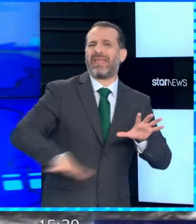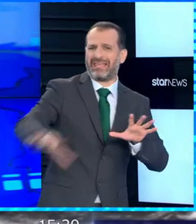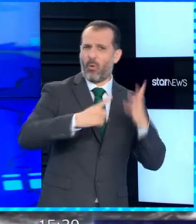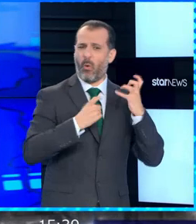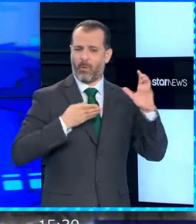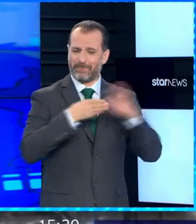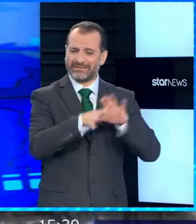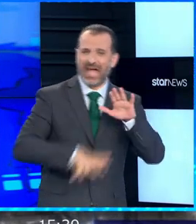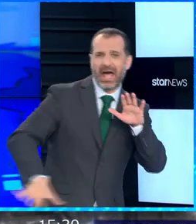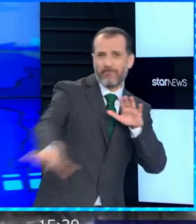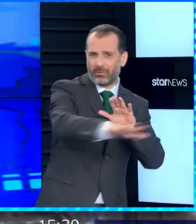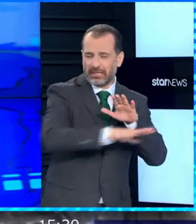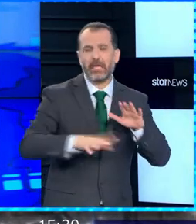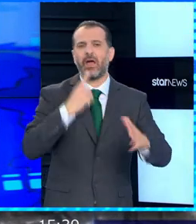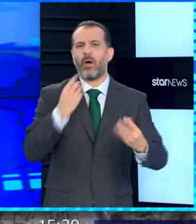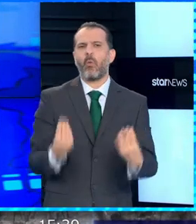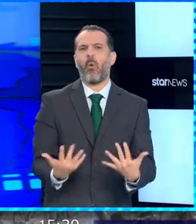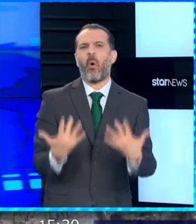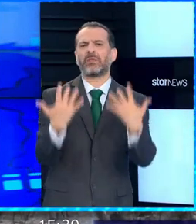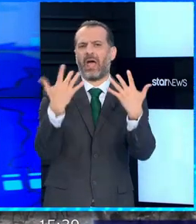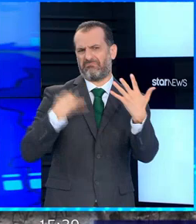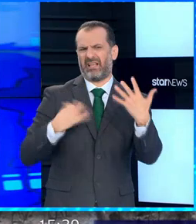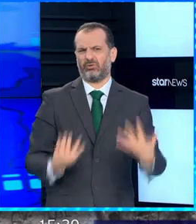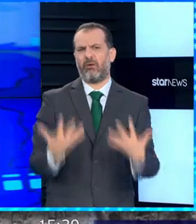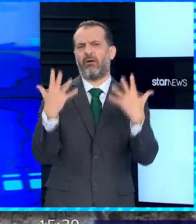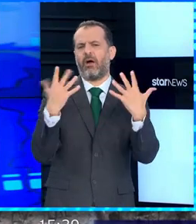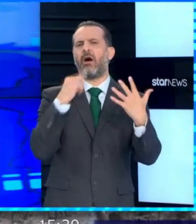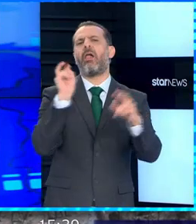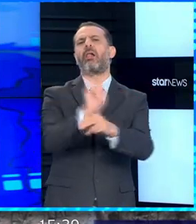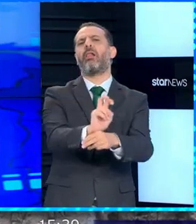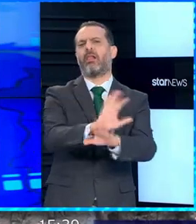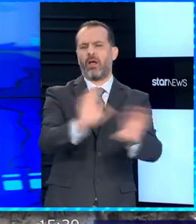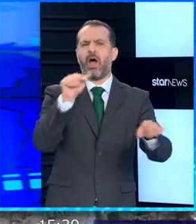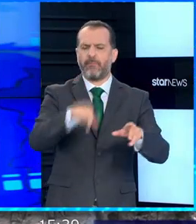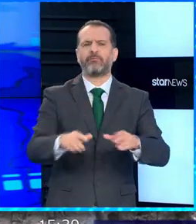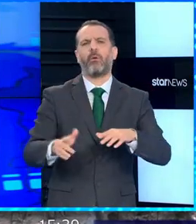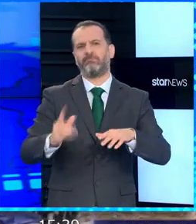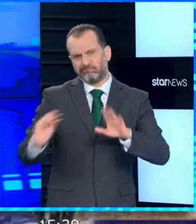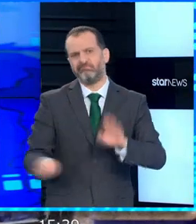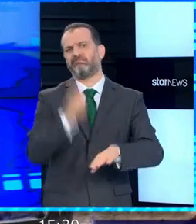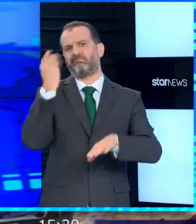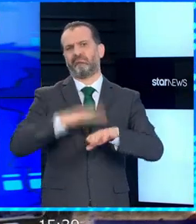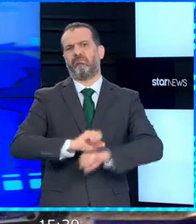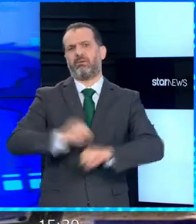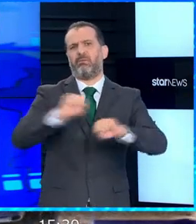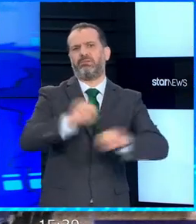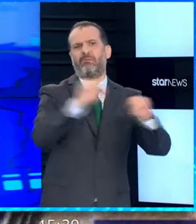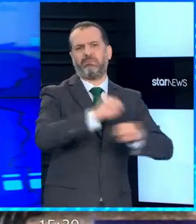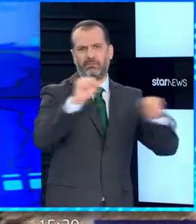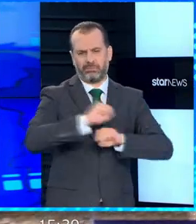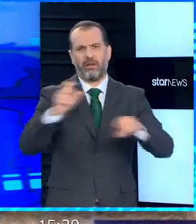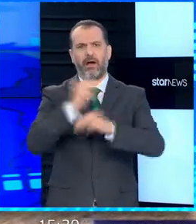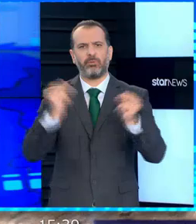πυρομαχικών στο στρατόπεδο Καράμπα στην Αιχίαλο, όπου σημειώθηκαν μεγάλες εκρήξεις των βομβών της πολεμικής αεροπορίας, σκορπίζοντας τον τρόμο στους